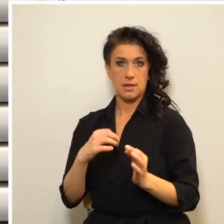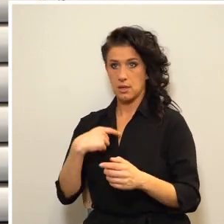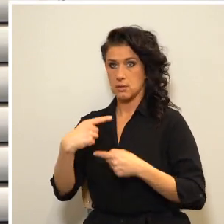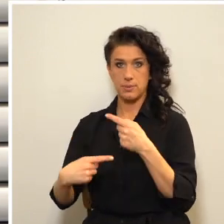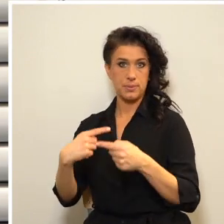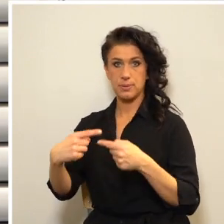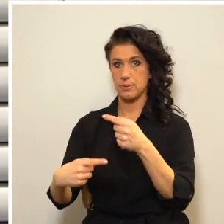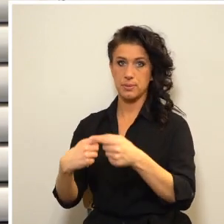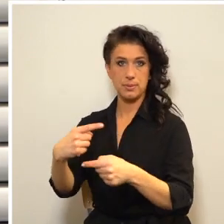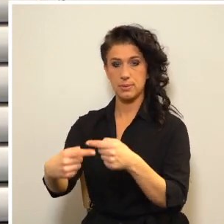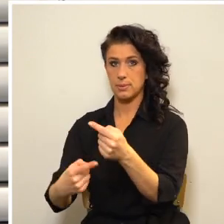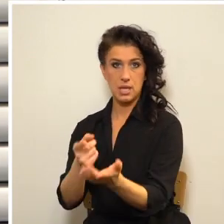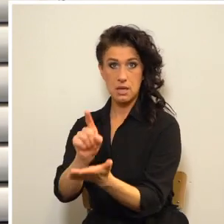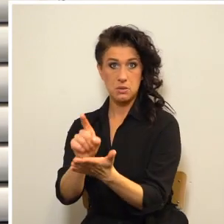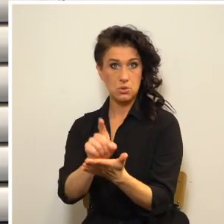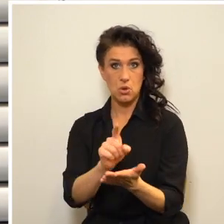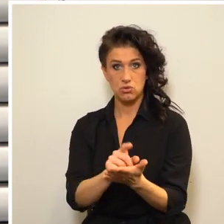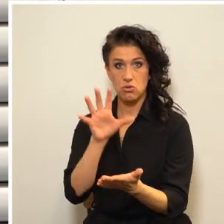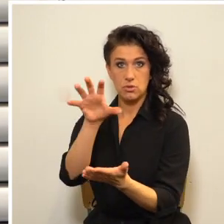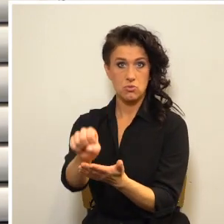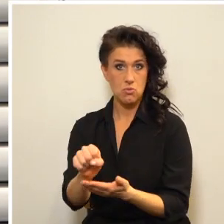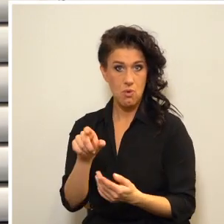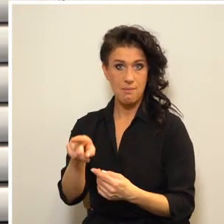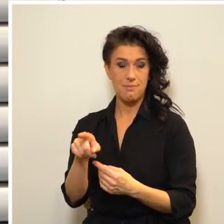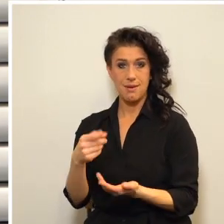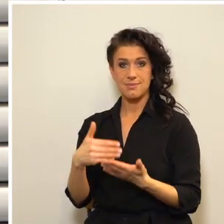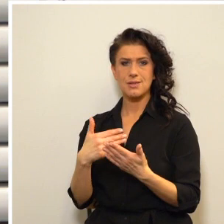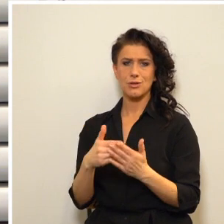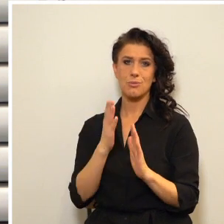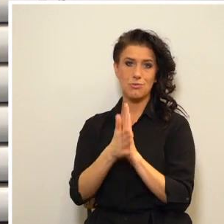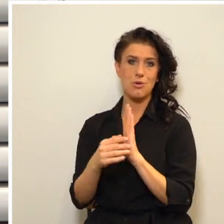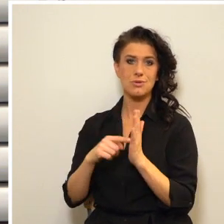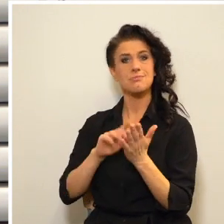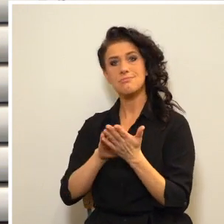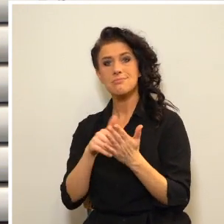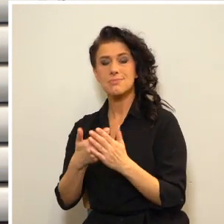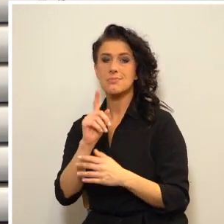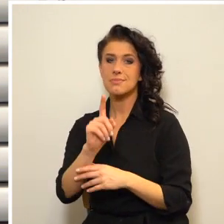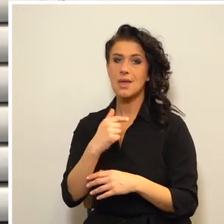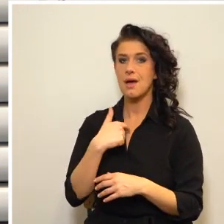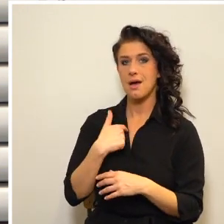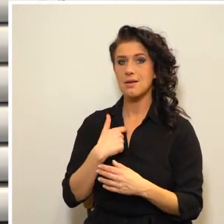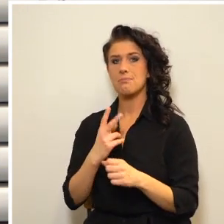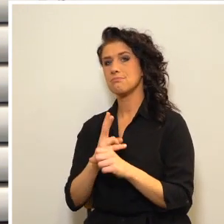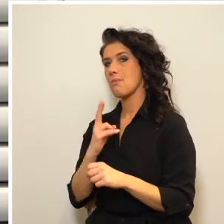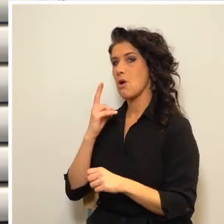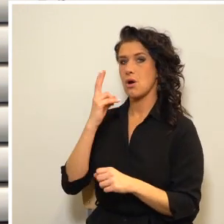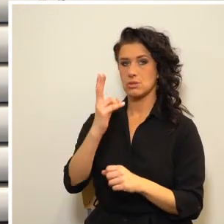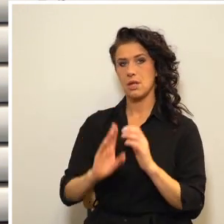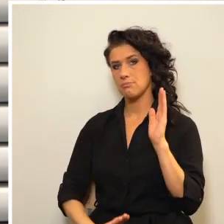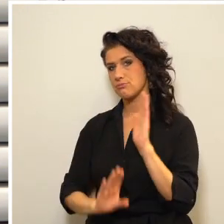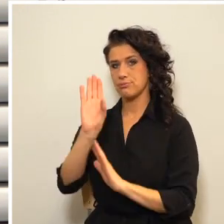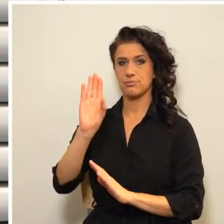nowoczesnością także to jest taki może prozaiczny przykład ale jednak postęp jest przeogromny i